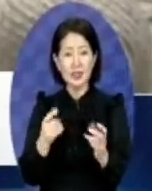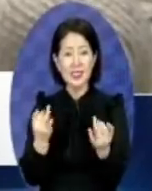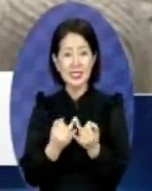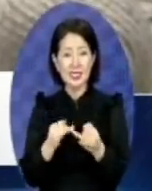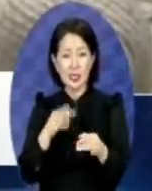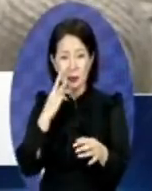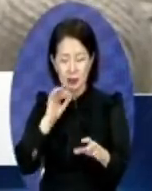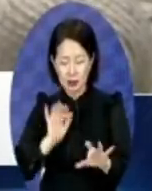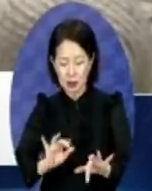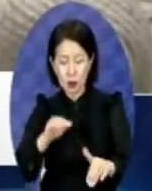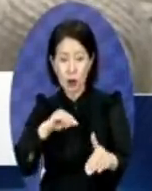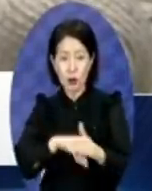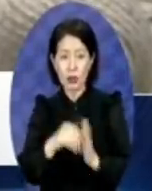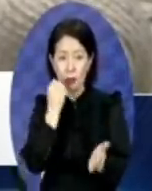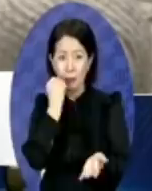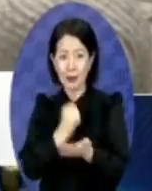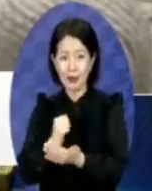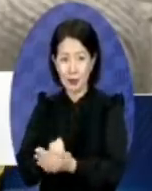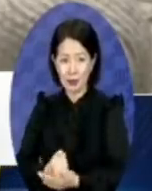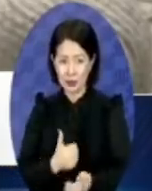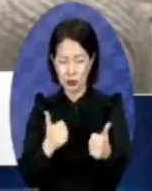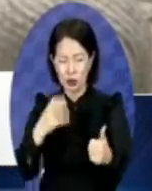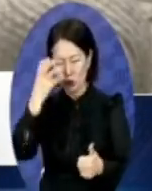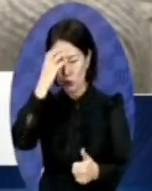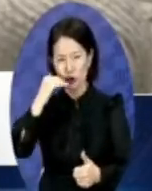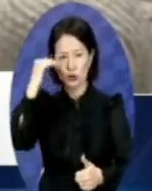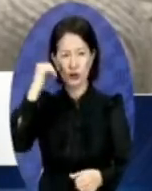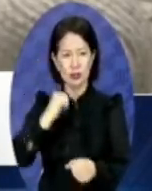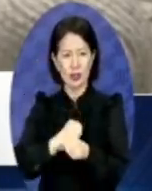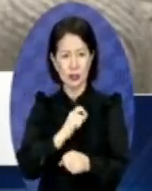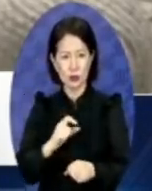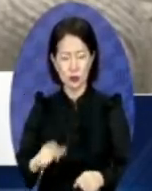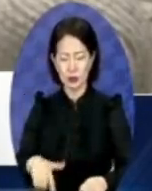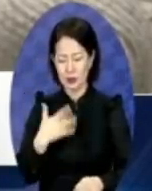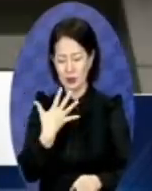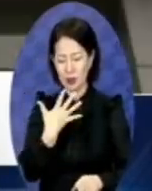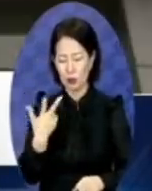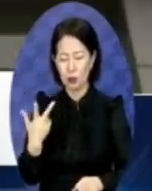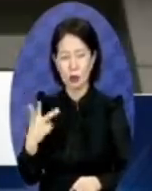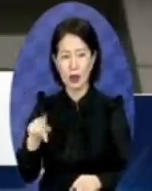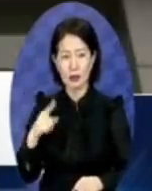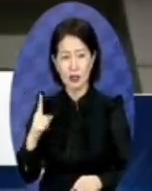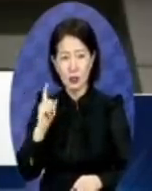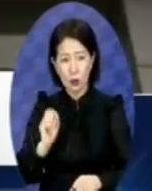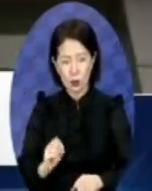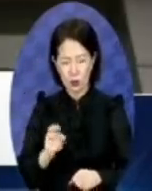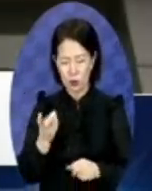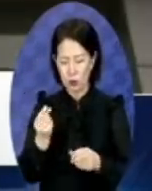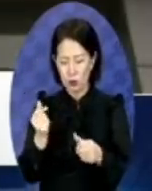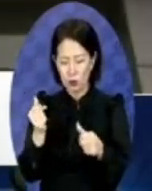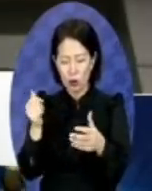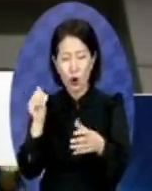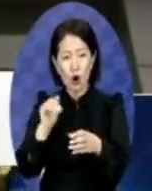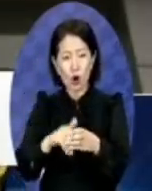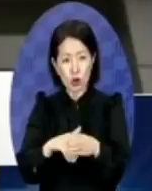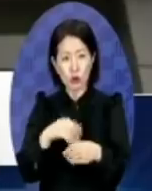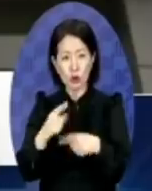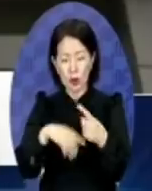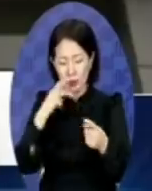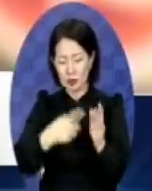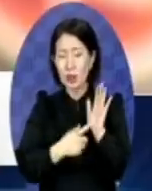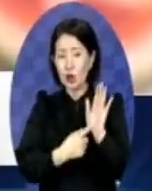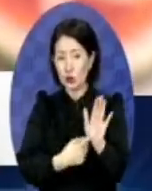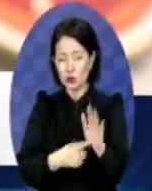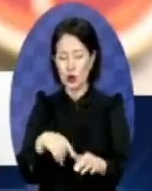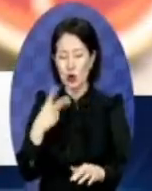мэдүүлгийн оруулж баталгаажуулжээ. Харин төрийн өндөр албан тушаалтуудын хувьд 53.1% нь хөрөнгө орлогын мэдүүлгээ бүртгүүлсэн байна. 280